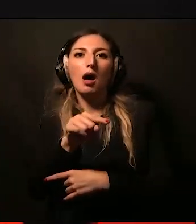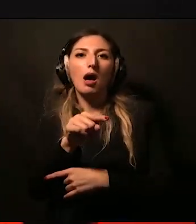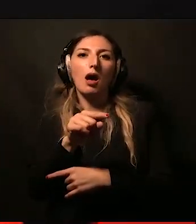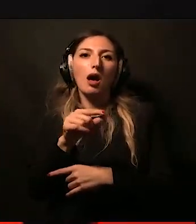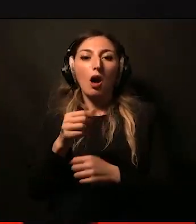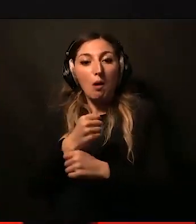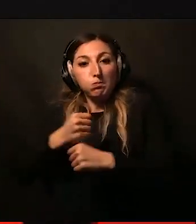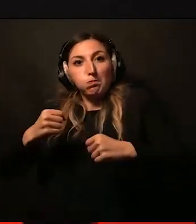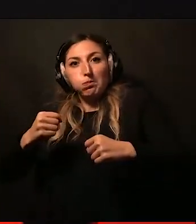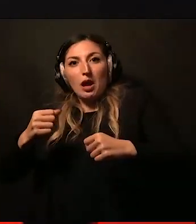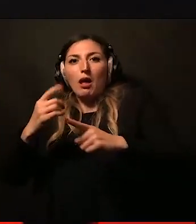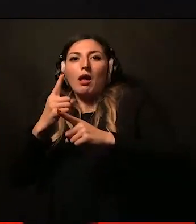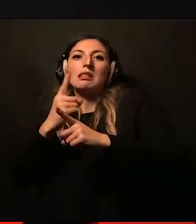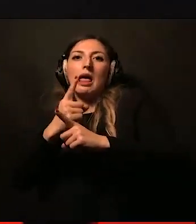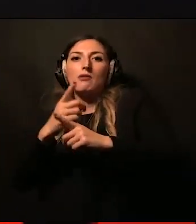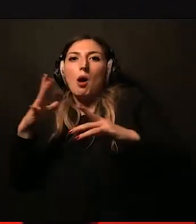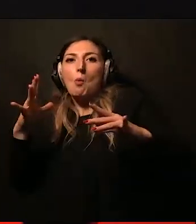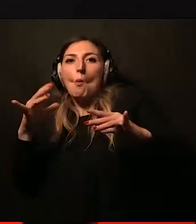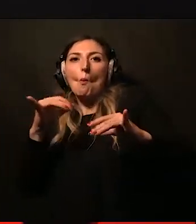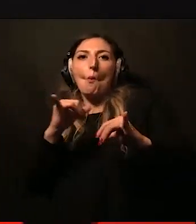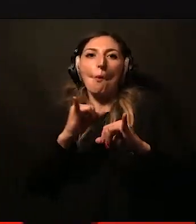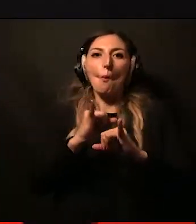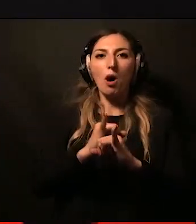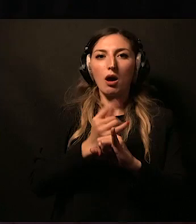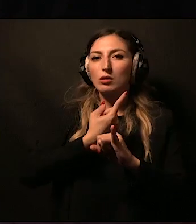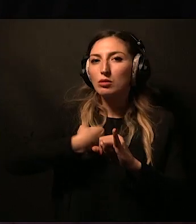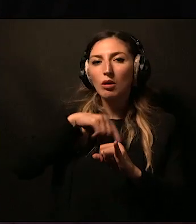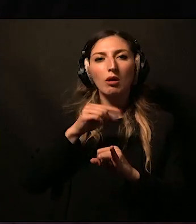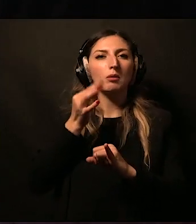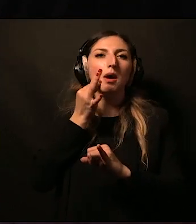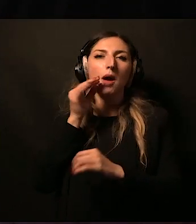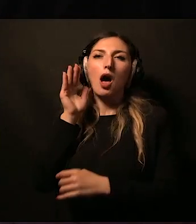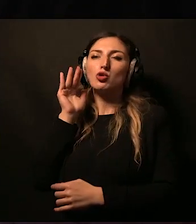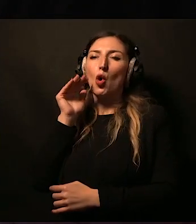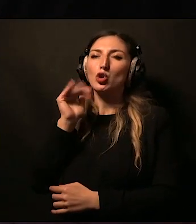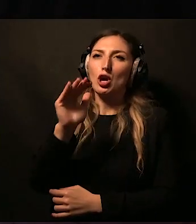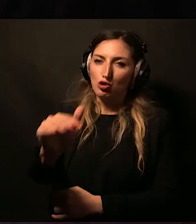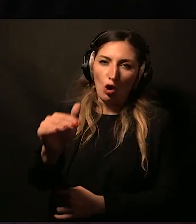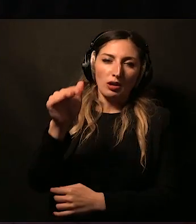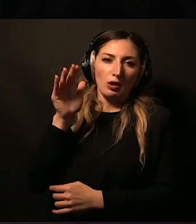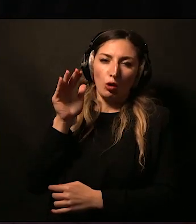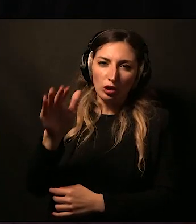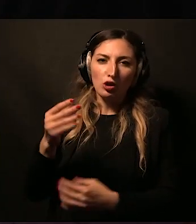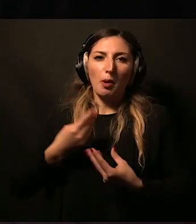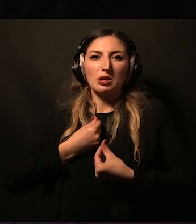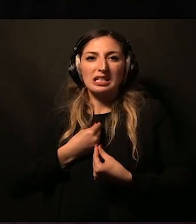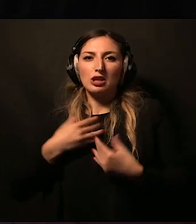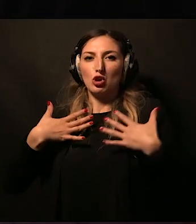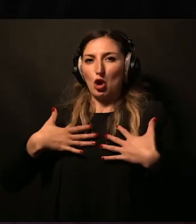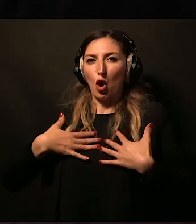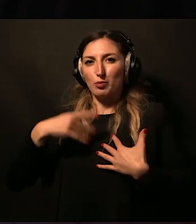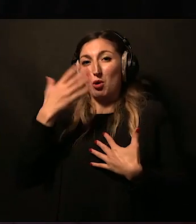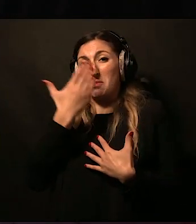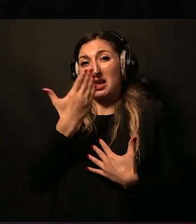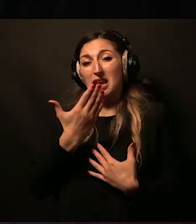sentiamo costantemente corpi sbagliati e non passa giorni in cui qualcuno non ce lo faccia notare e non è